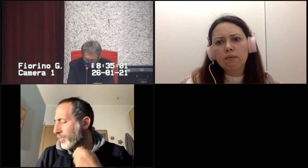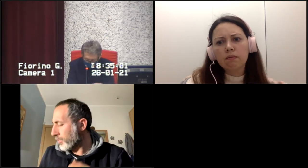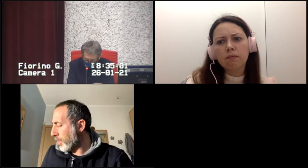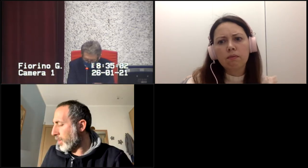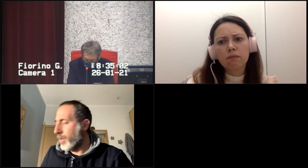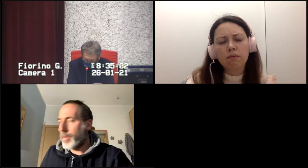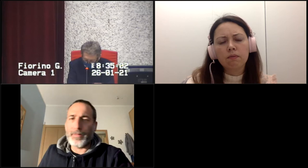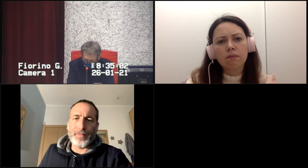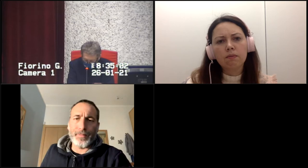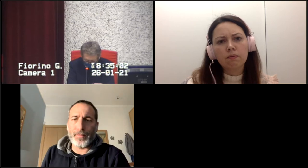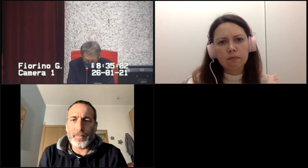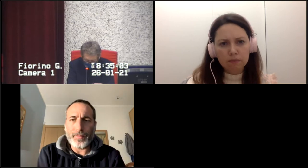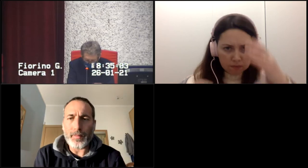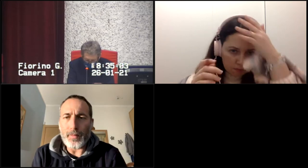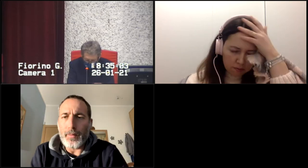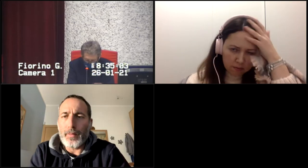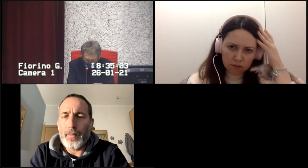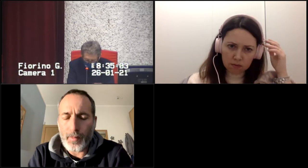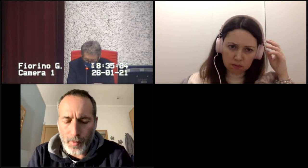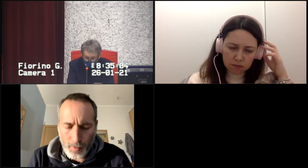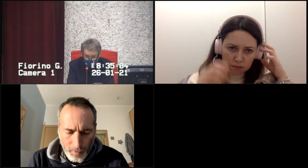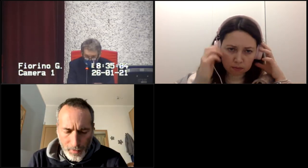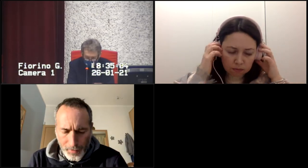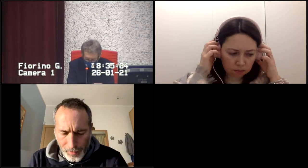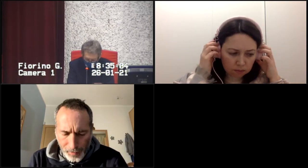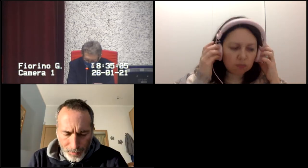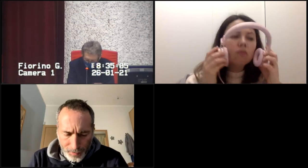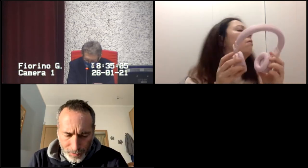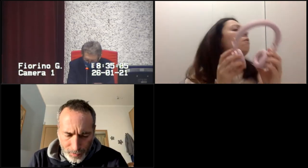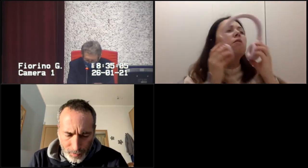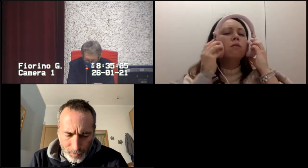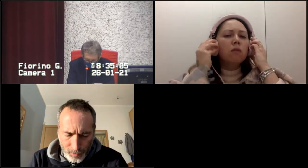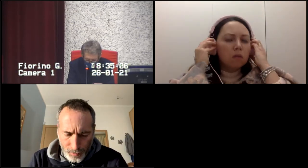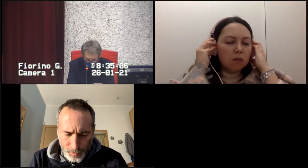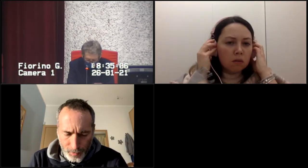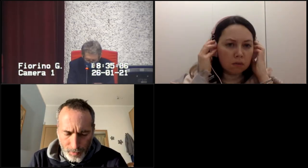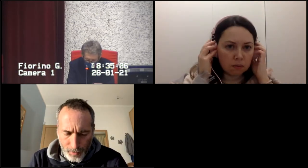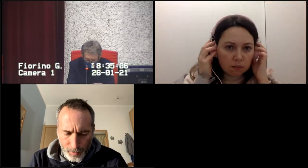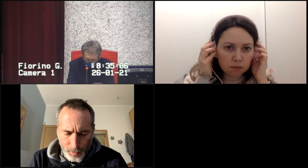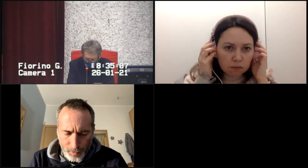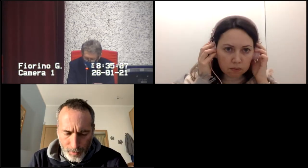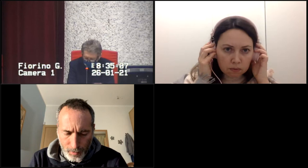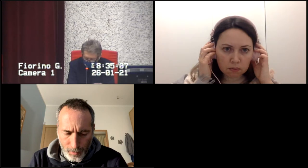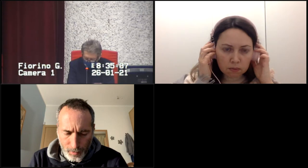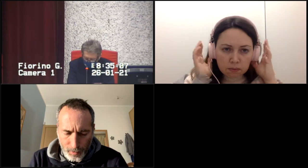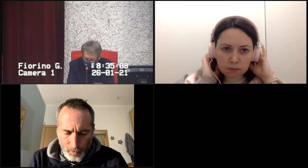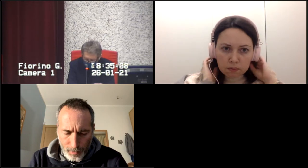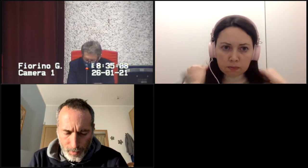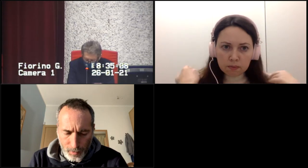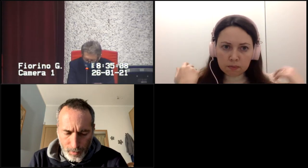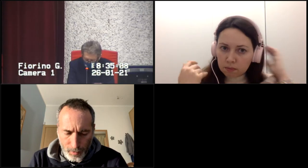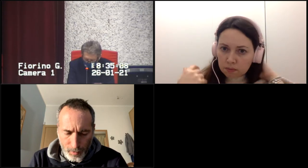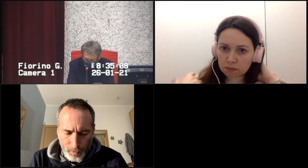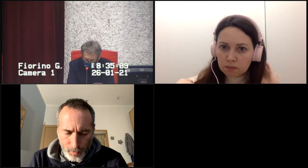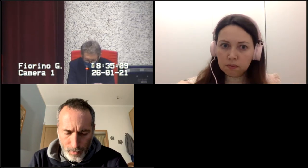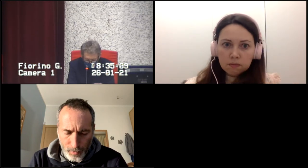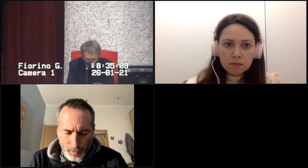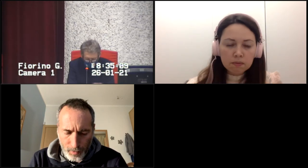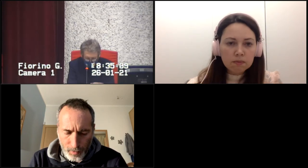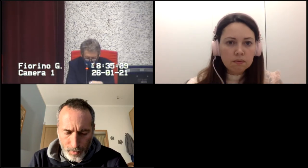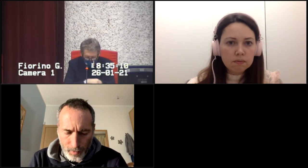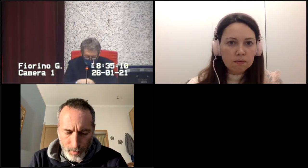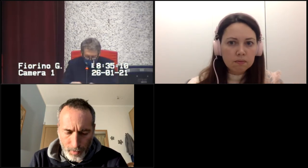Consiglio, lasciatemi, e credo di interpretare il pensiero di tutti, porgere un saluto di buon inizio di collaborazione con il nostro